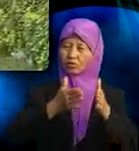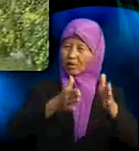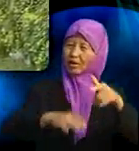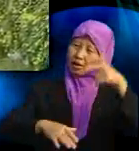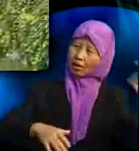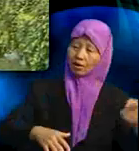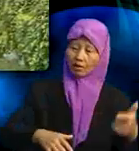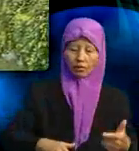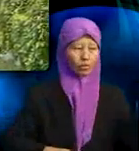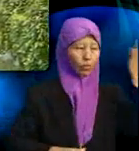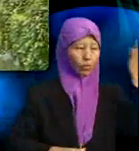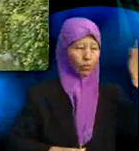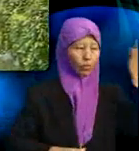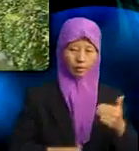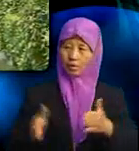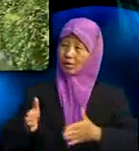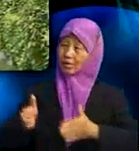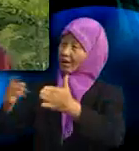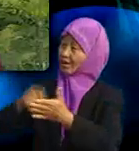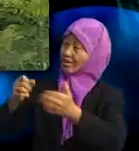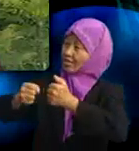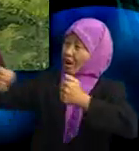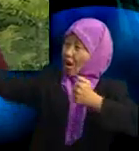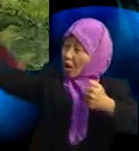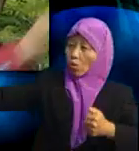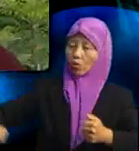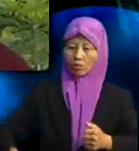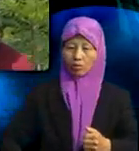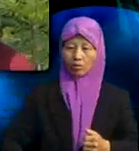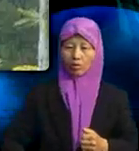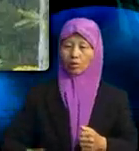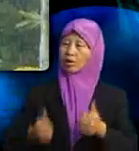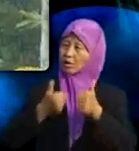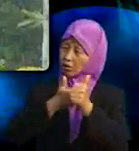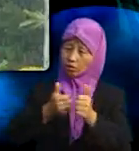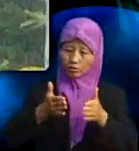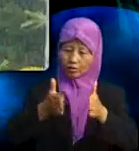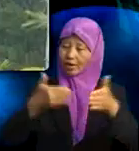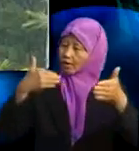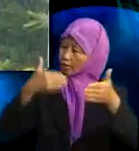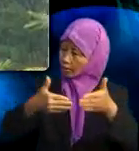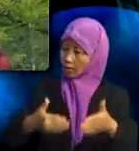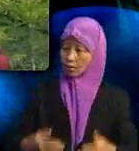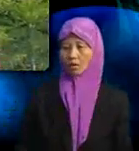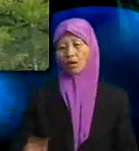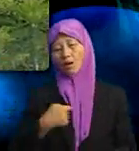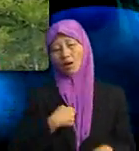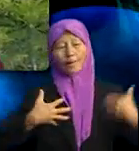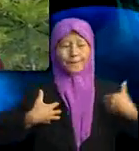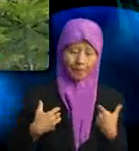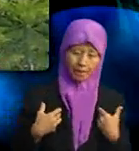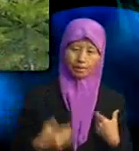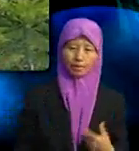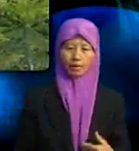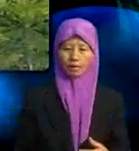Abang, ikut jalan lainlah. Kenapa pula? Jalan ni jauhlah. Ikutlah jalan syokat.